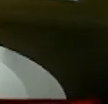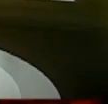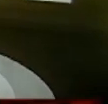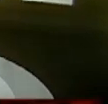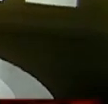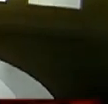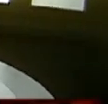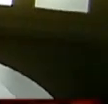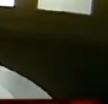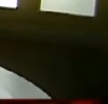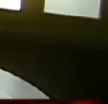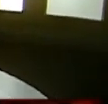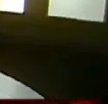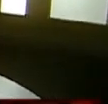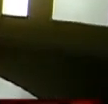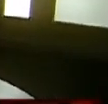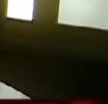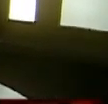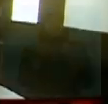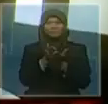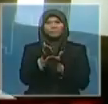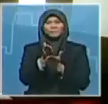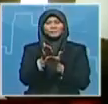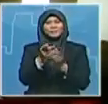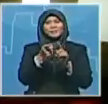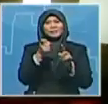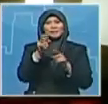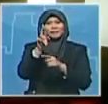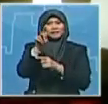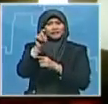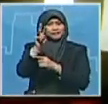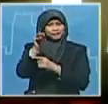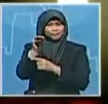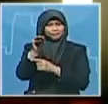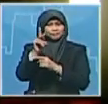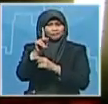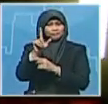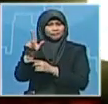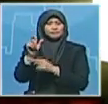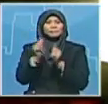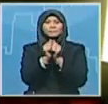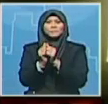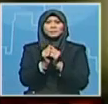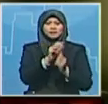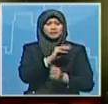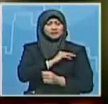Sedang menyaksikan dialog dibawakan secara langsung dari Angkasa Puri Kuala Lumpur bersama